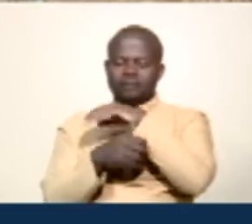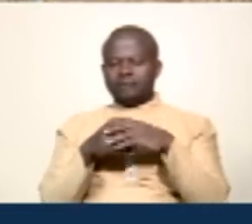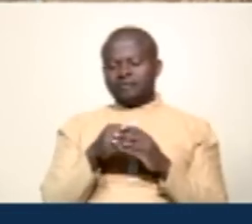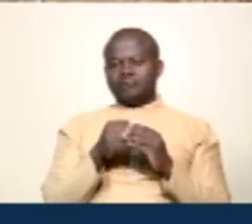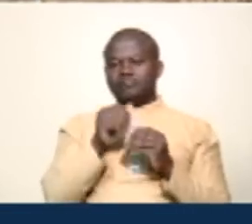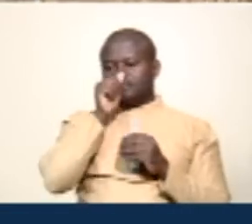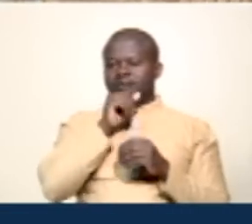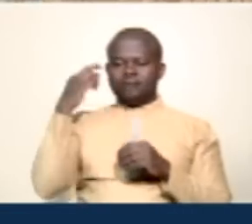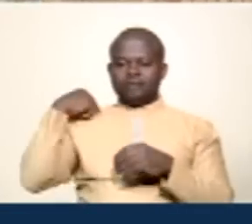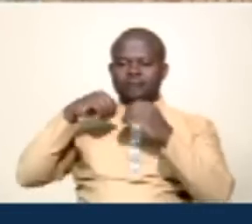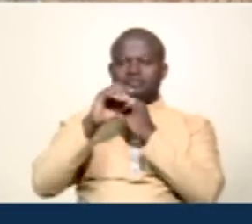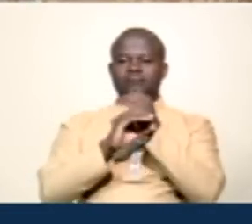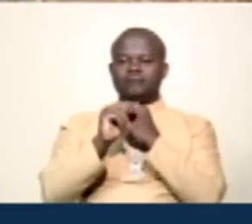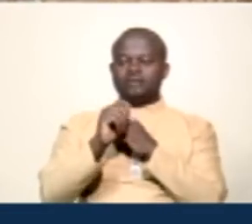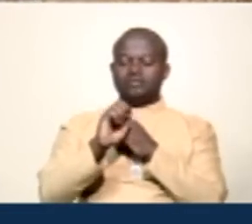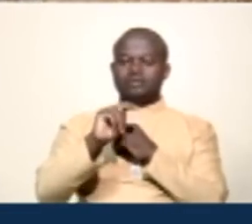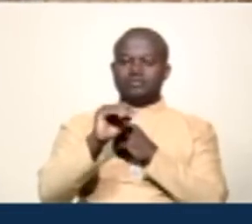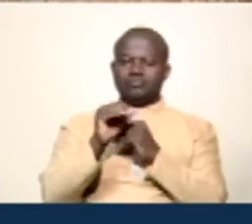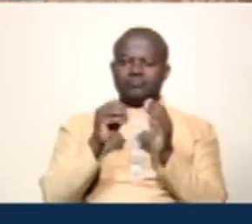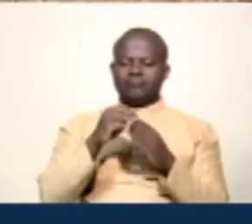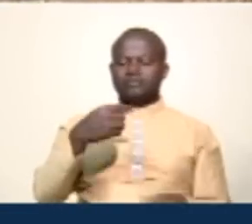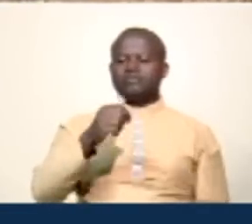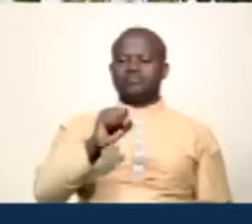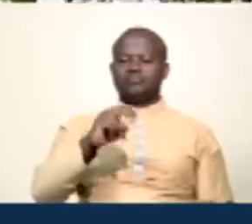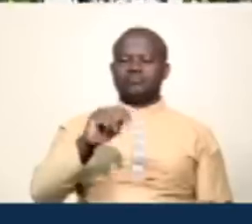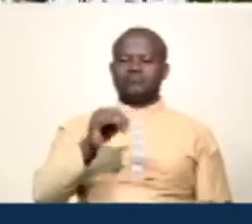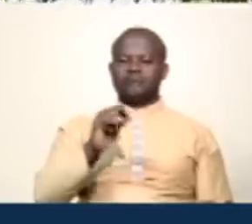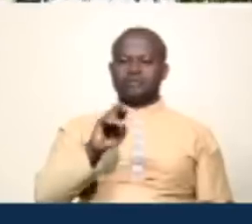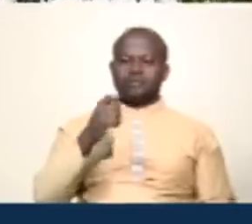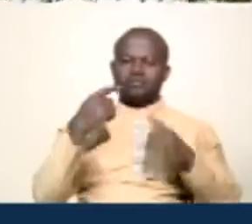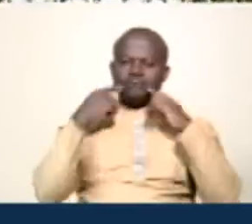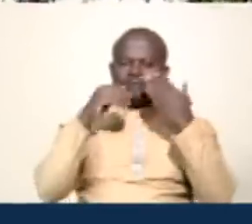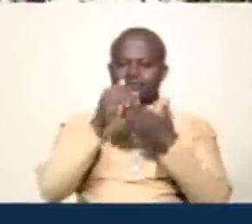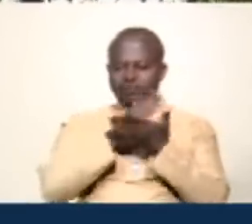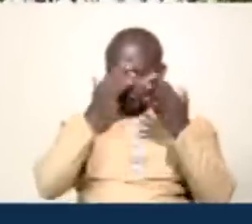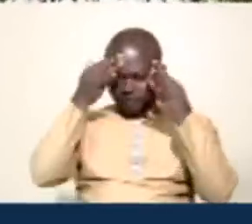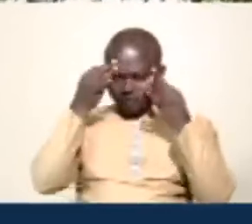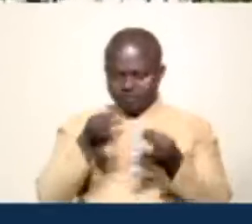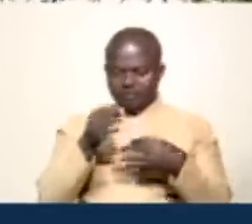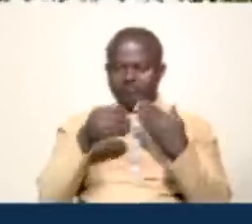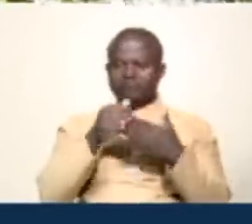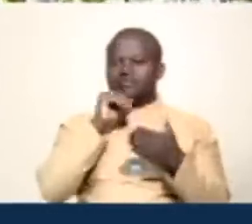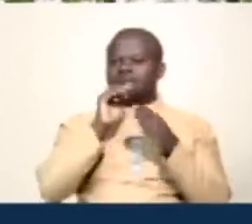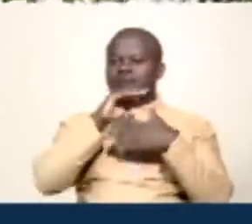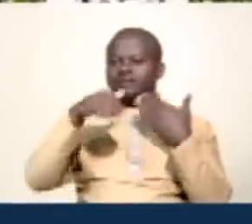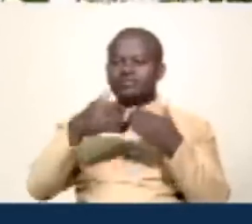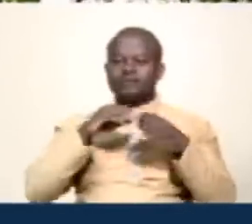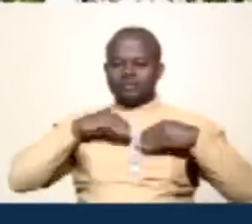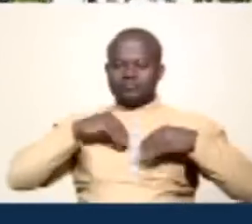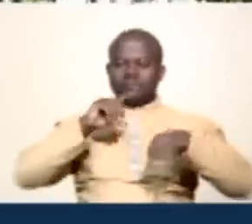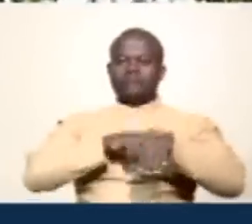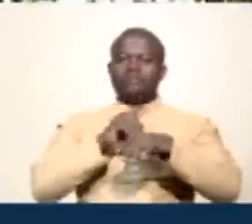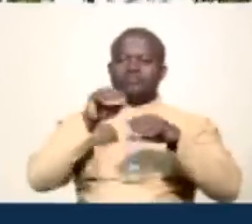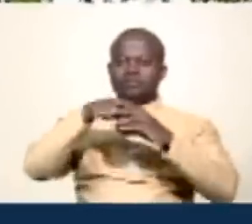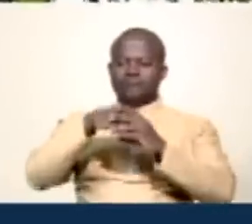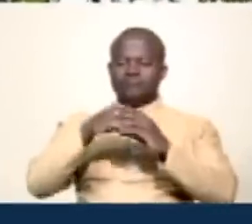Umunyamabanga nshingwabikorwa w'akagari ka Ntenyo, Gasengayire Ernestine, avuga ko zimwe mu ngamba zafatiwe iki kibazo ari uko nta muturage wemerewe muri iki gihe kurema